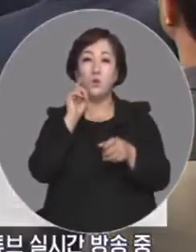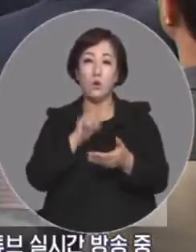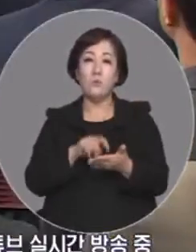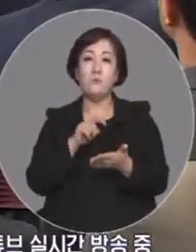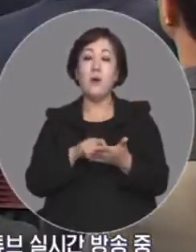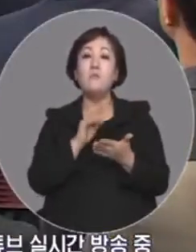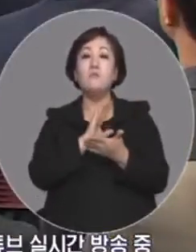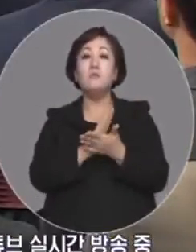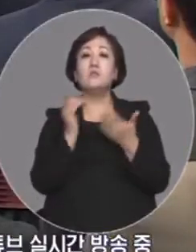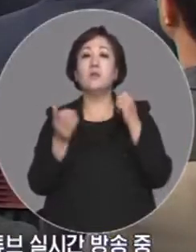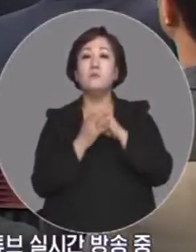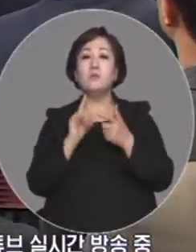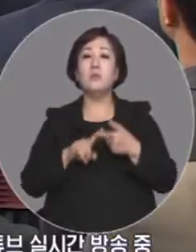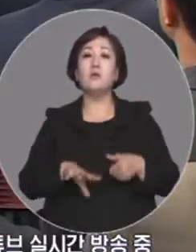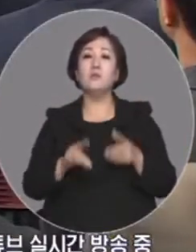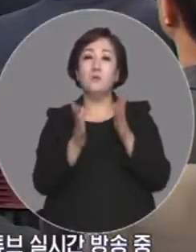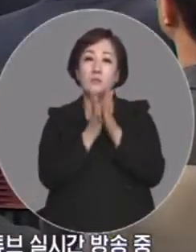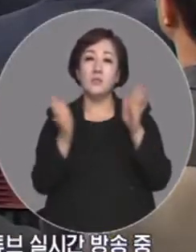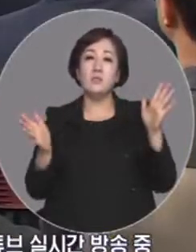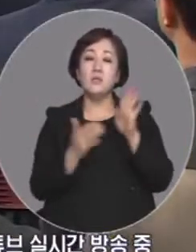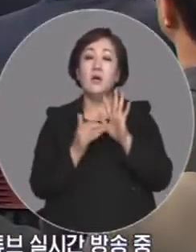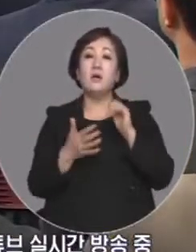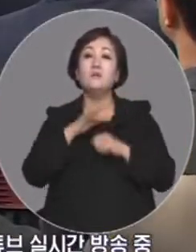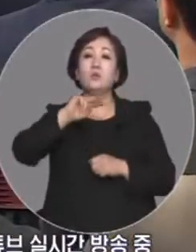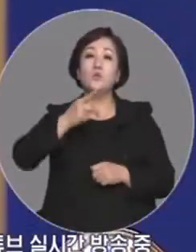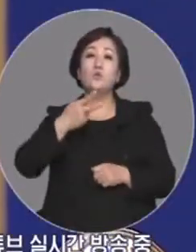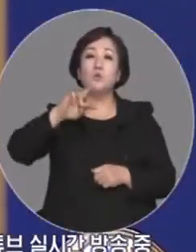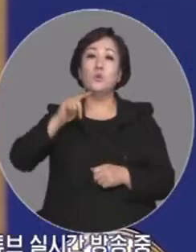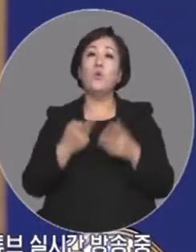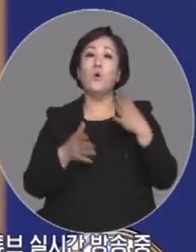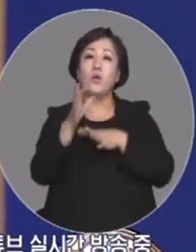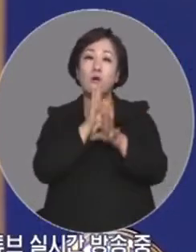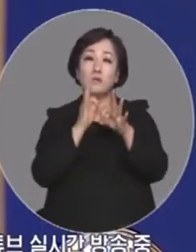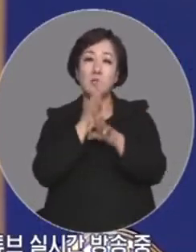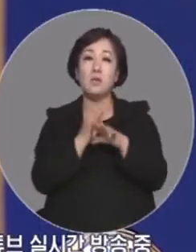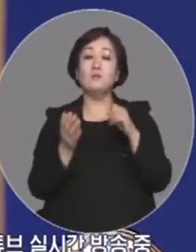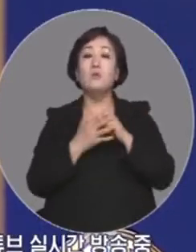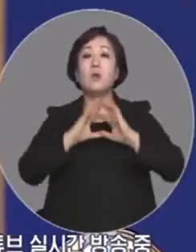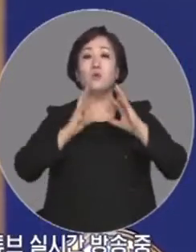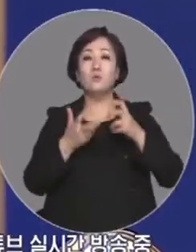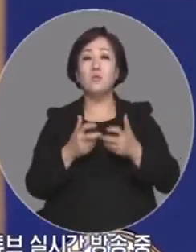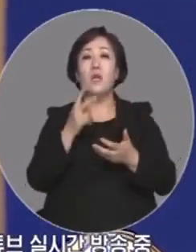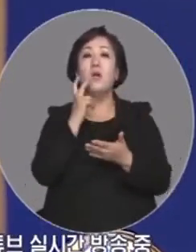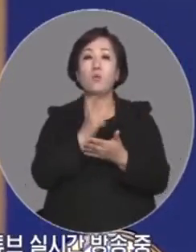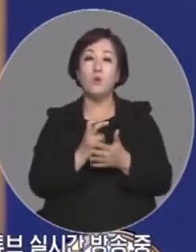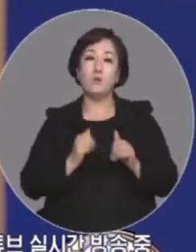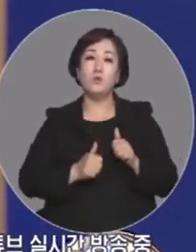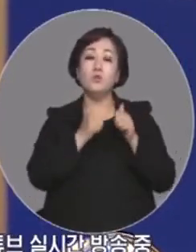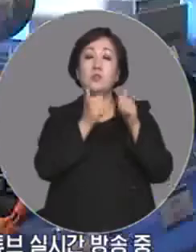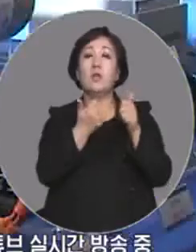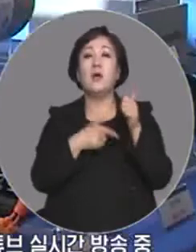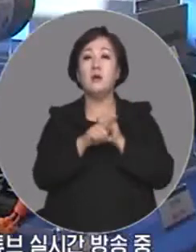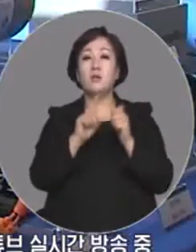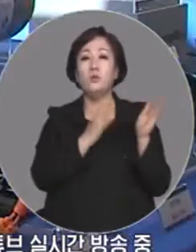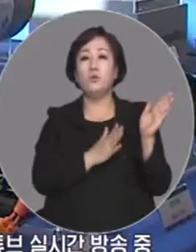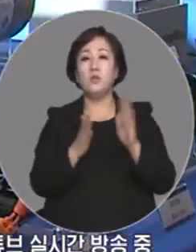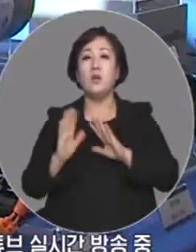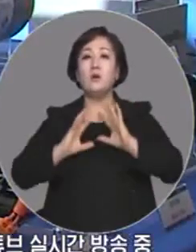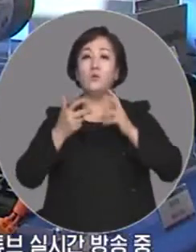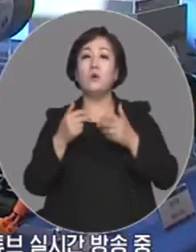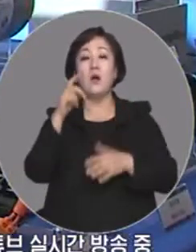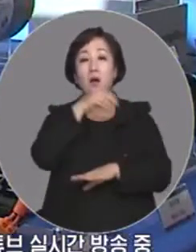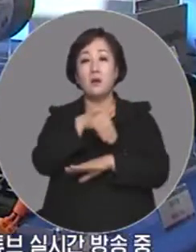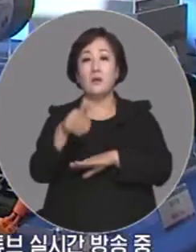시급합니다. 초기 단계인 세계 수소 경제에서 우리의 기술을 국제 표준으로 반영하기 위한 국가 차원의 전략은